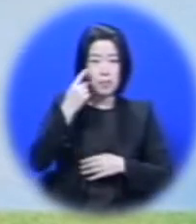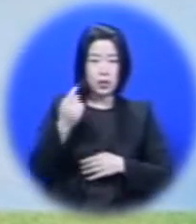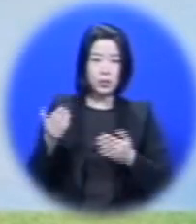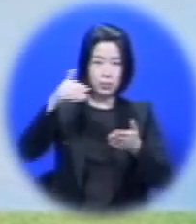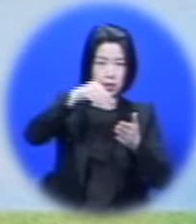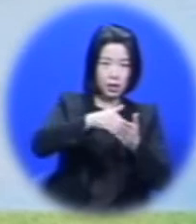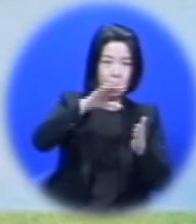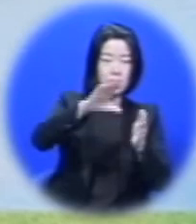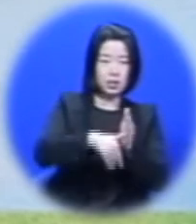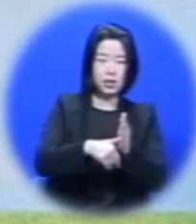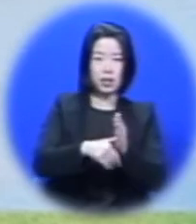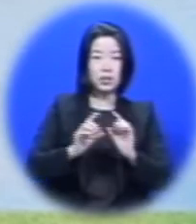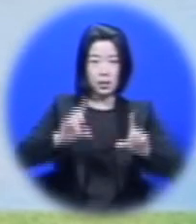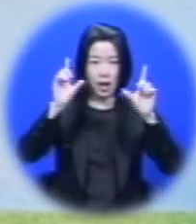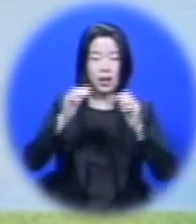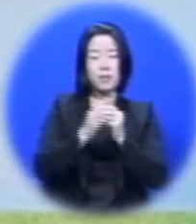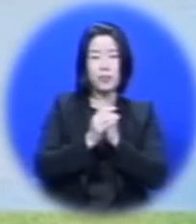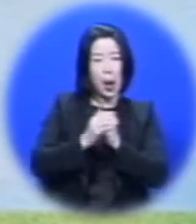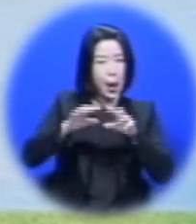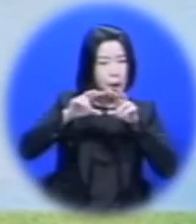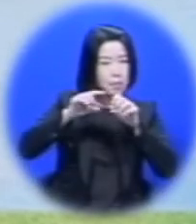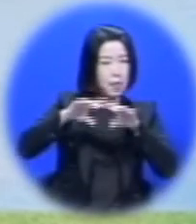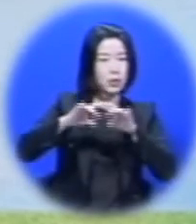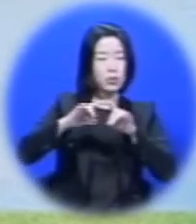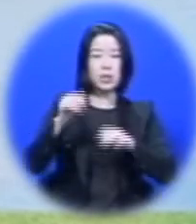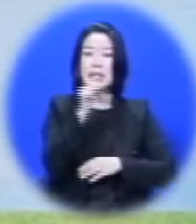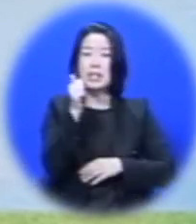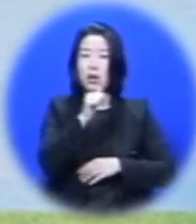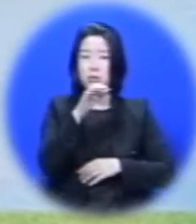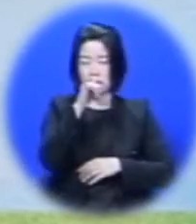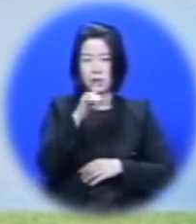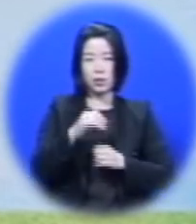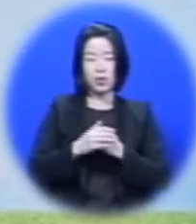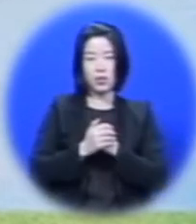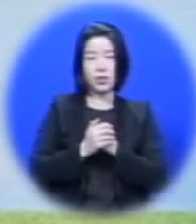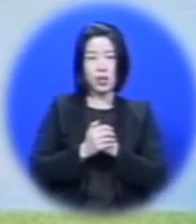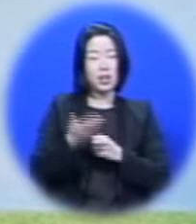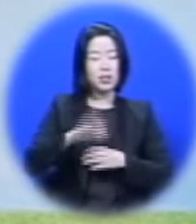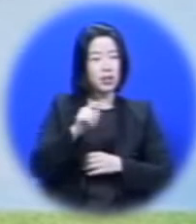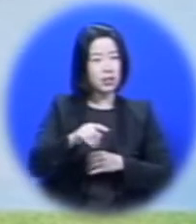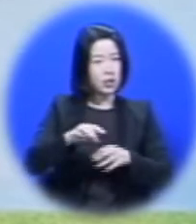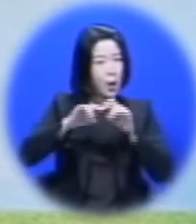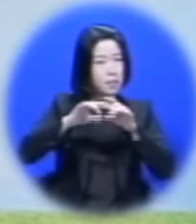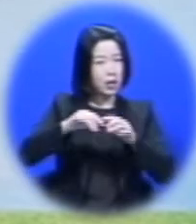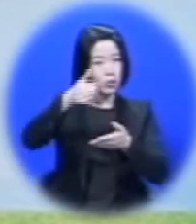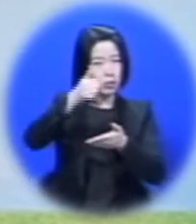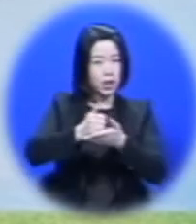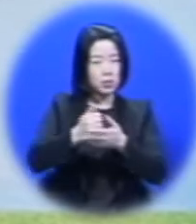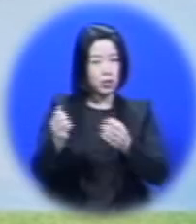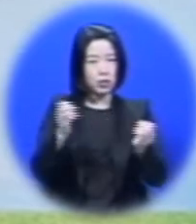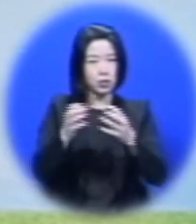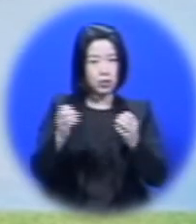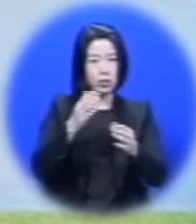미국 애틀랜타에 도착하는 날 방송국에서 인터뷰를 했습니다. 근데 그 방송국장님하고 이야기를